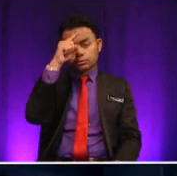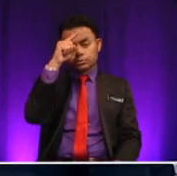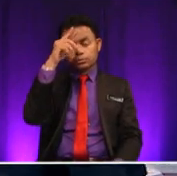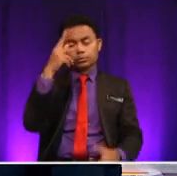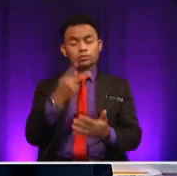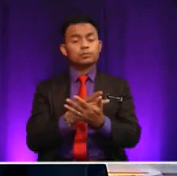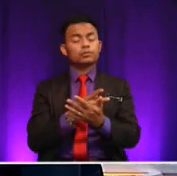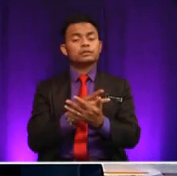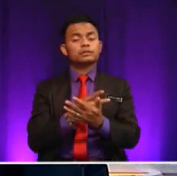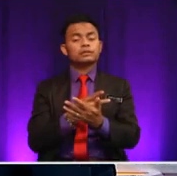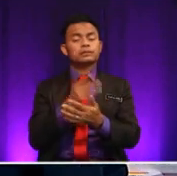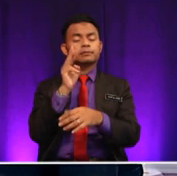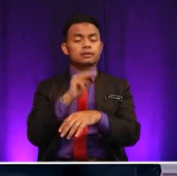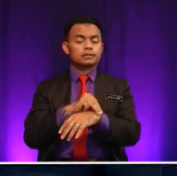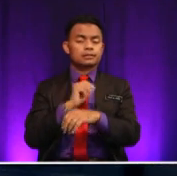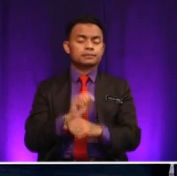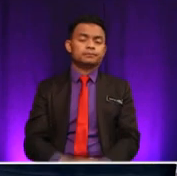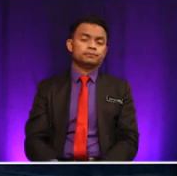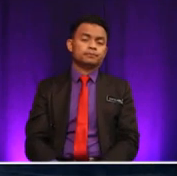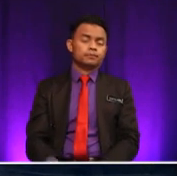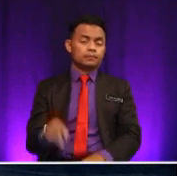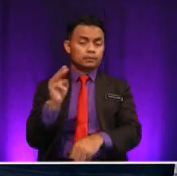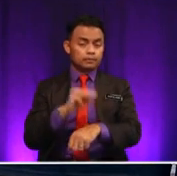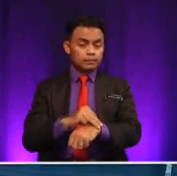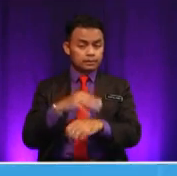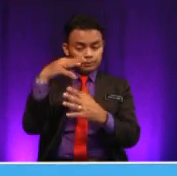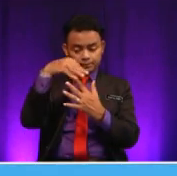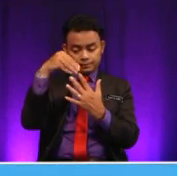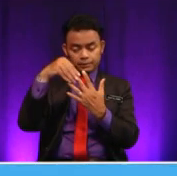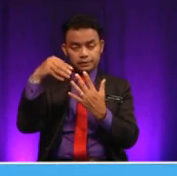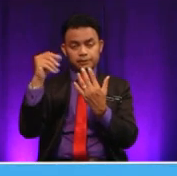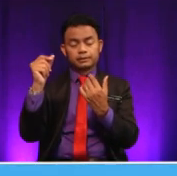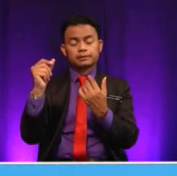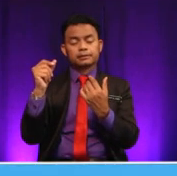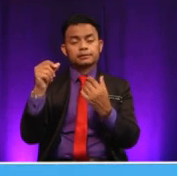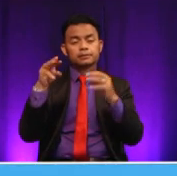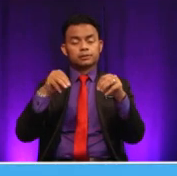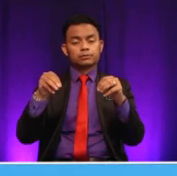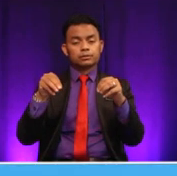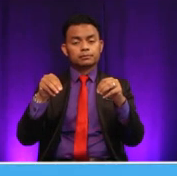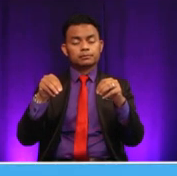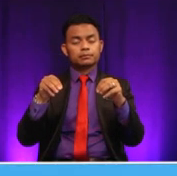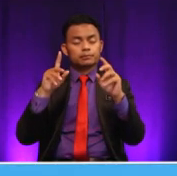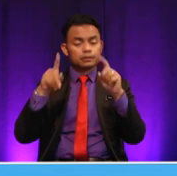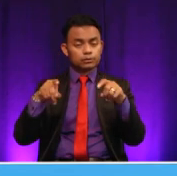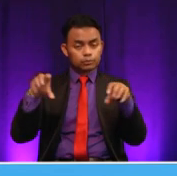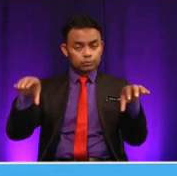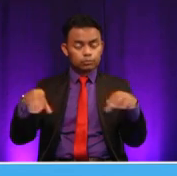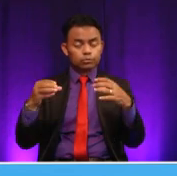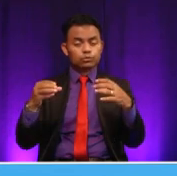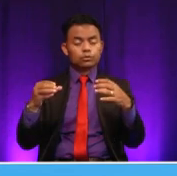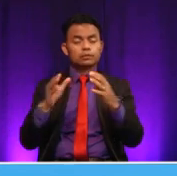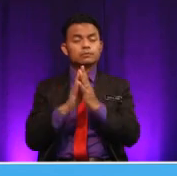hujan lainnya adalah ujian Master Yasi pilihan ini belajar ini buat homo sendiri tengok di